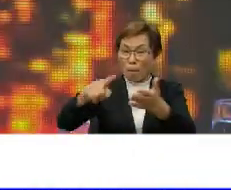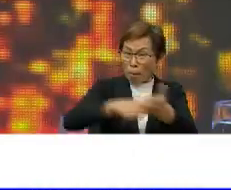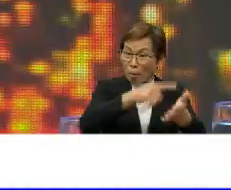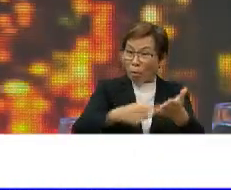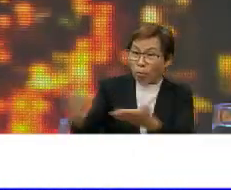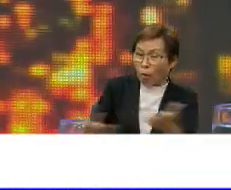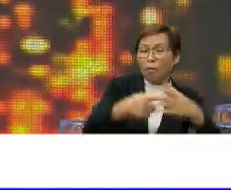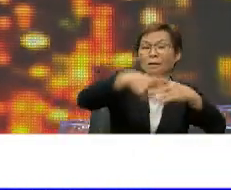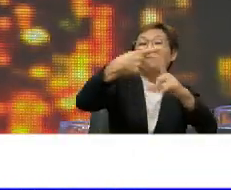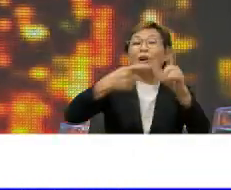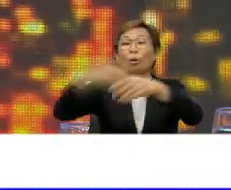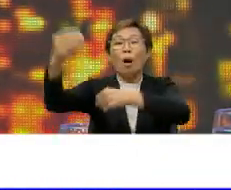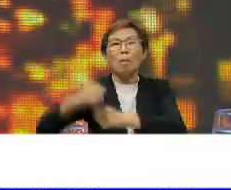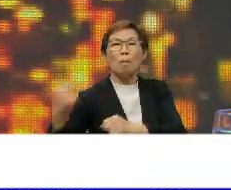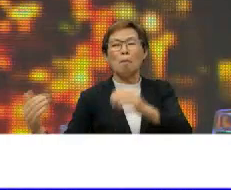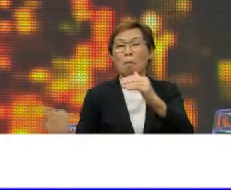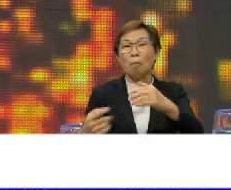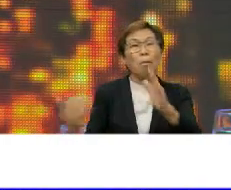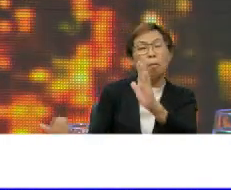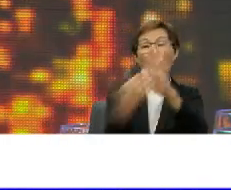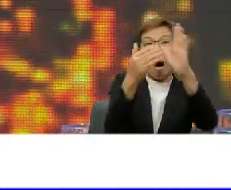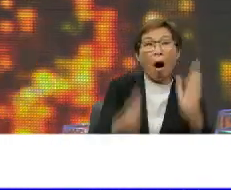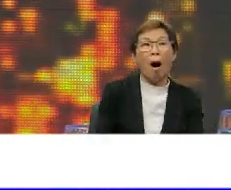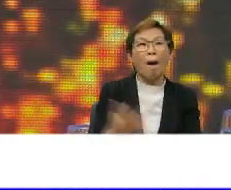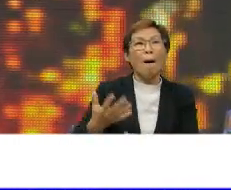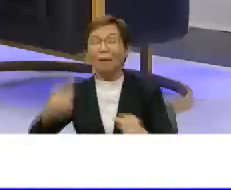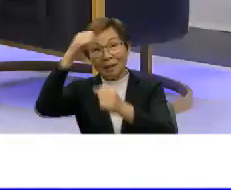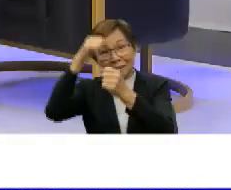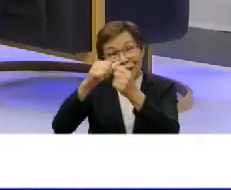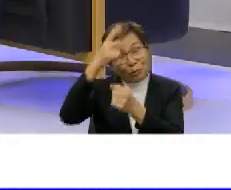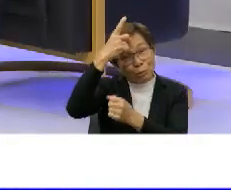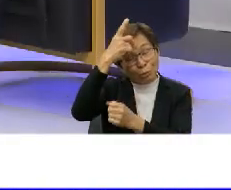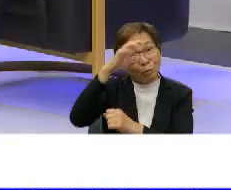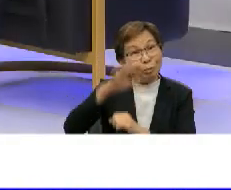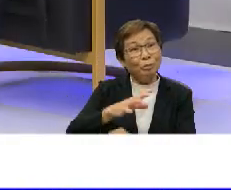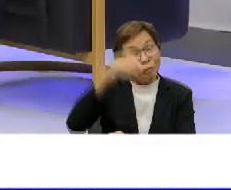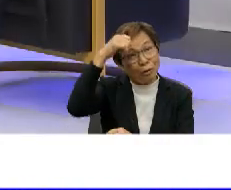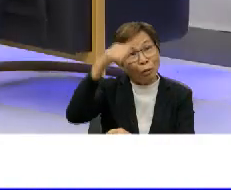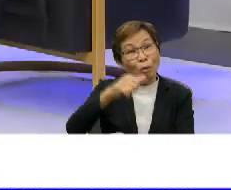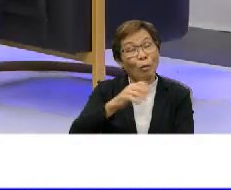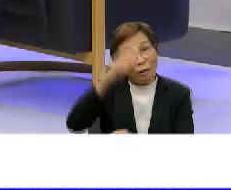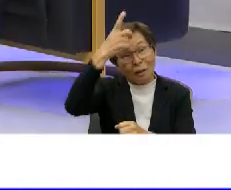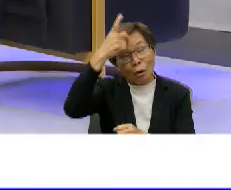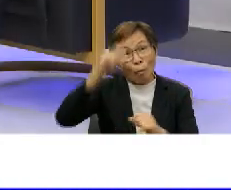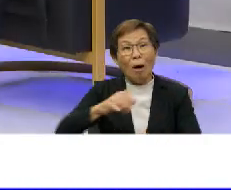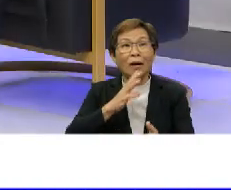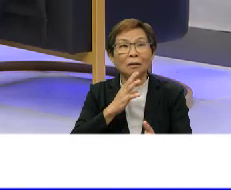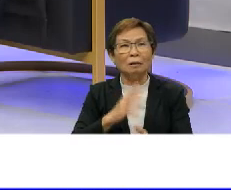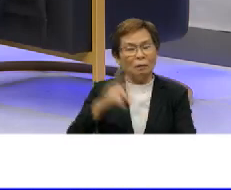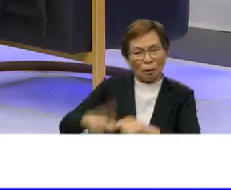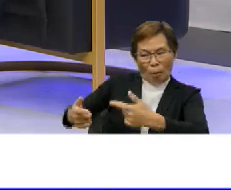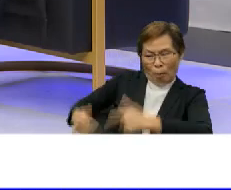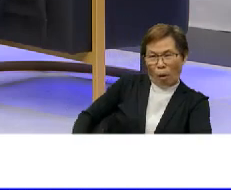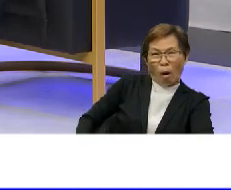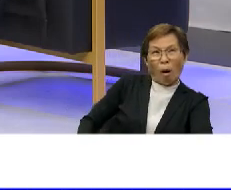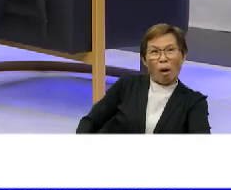Negara pihak penguat koas juga diminta untuk tegas dan tidak pilih kasih terhadap mana-mana pihak sama ada di